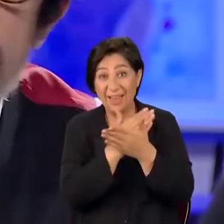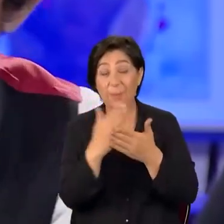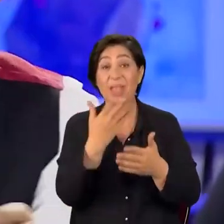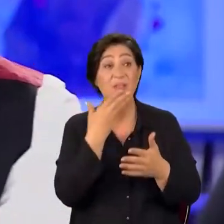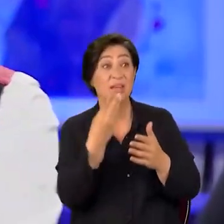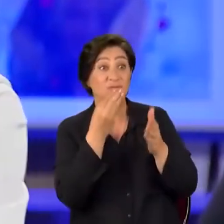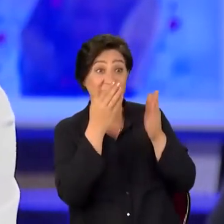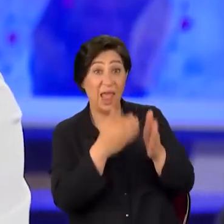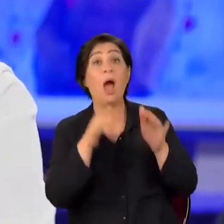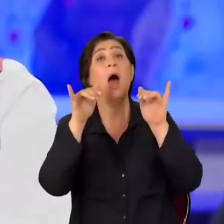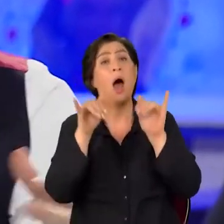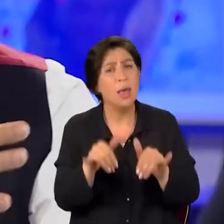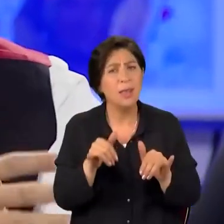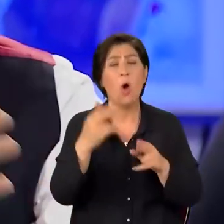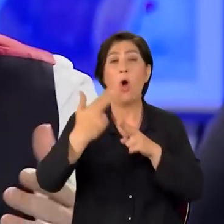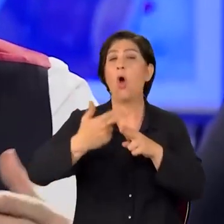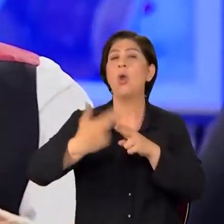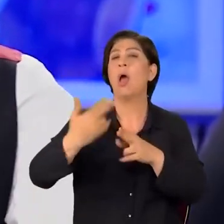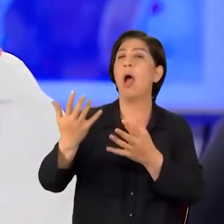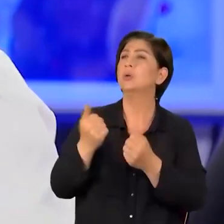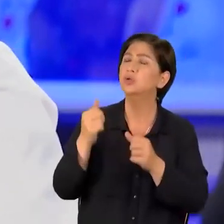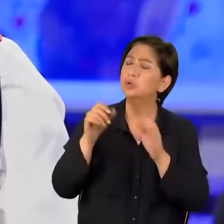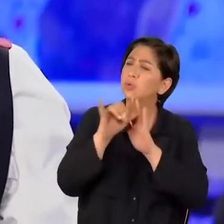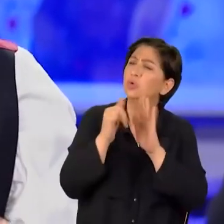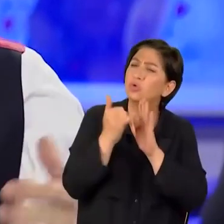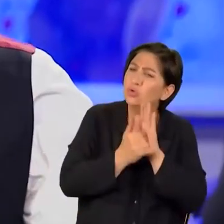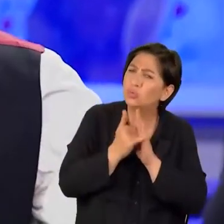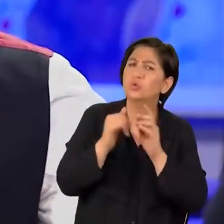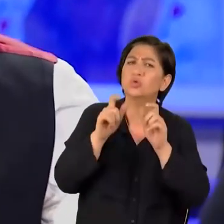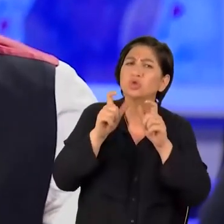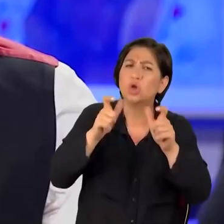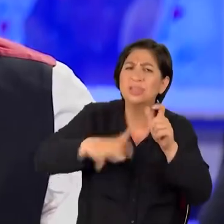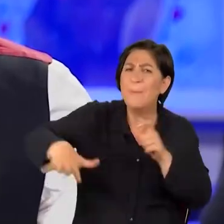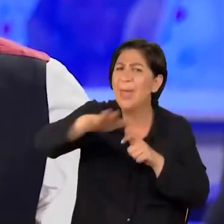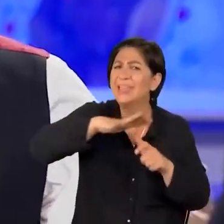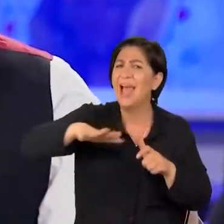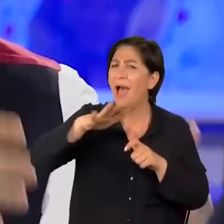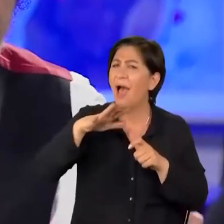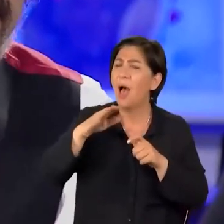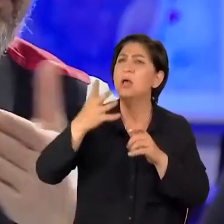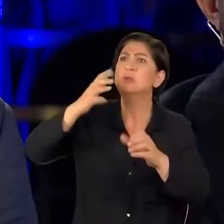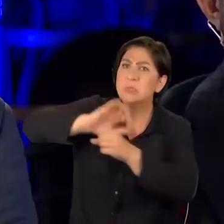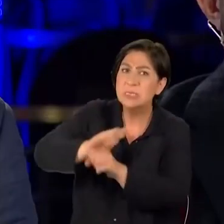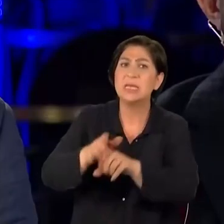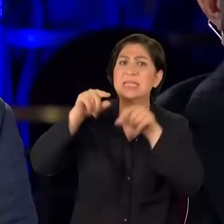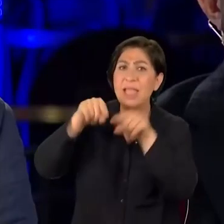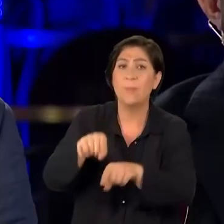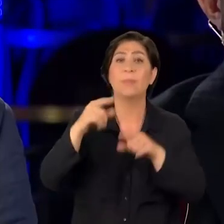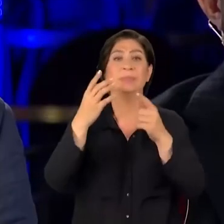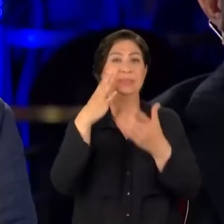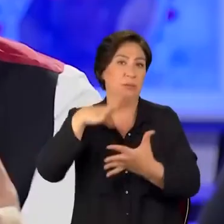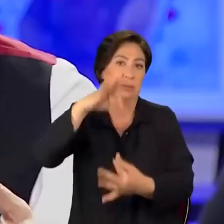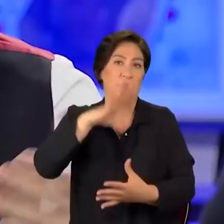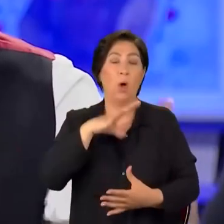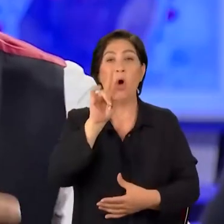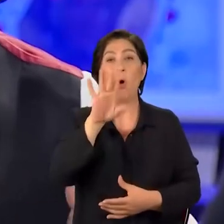buna devam edeceğim. Çünkü gençlerin tabii aynen buna örnek aldıkları, sosyal medyada takip ettikleri, aynı zamanda linç ettikleri